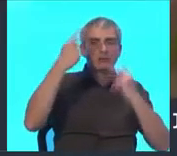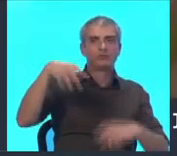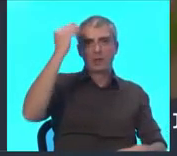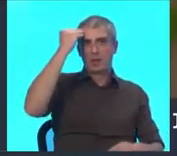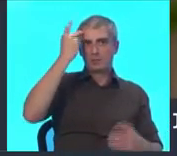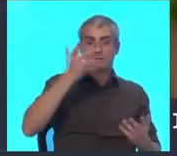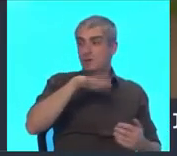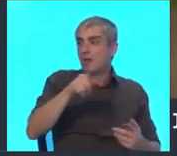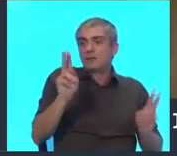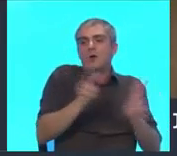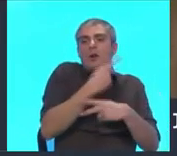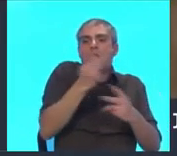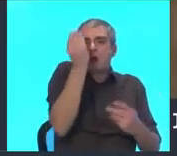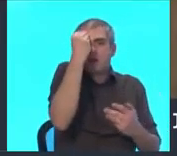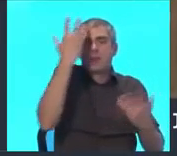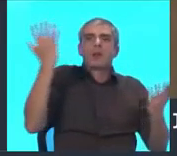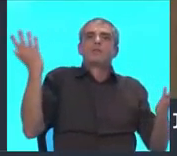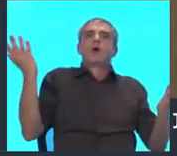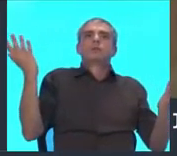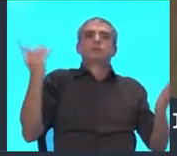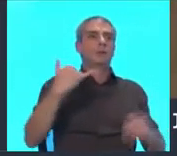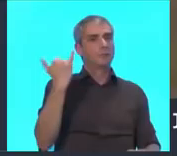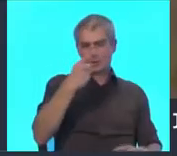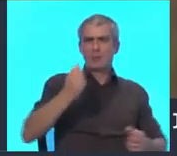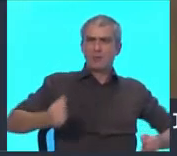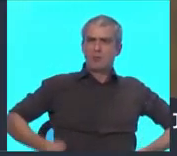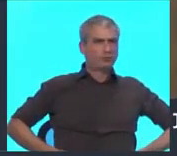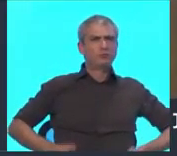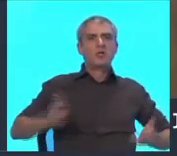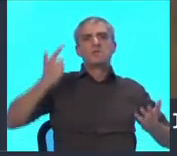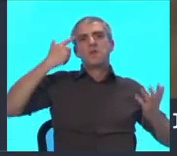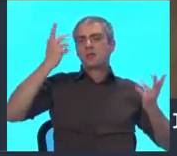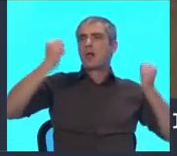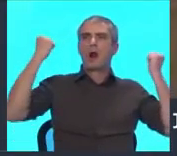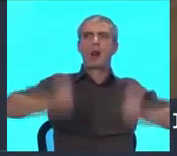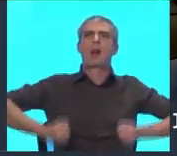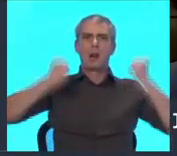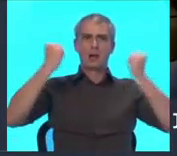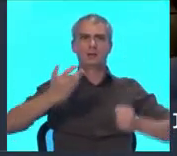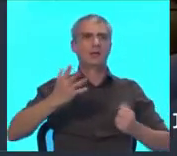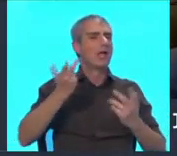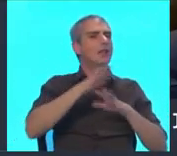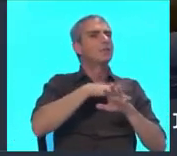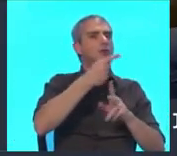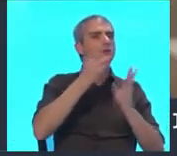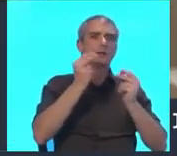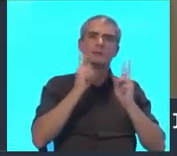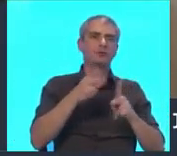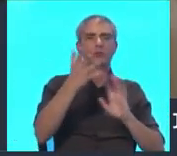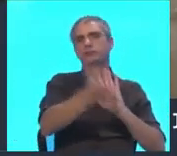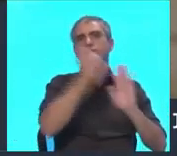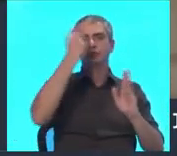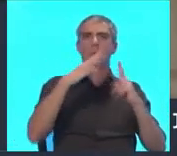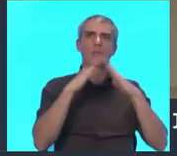ילדים שהם לא מסוגלים ללמוד. בדרך כלל היא ממושמעת, לא יודעת מה יש לה, היפראקטיבית. איך את מרגישה עם, עם